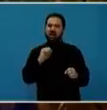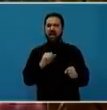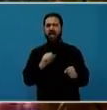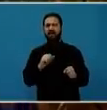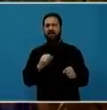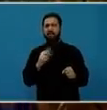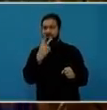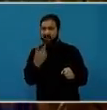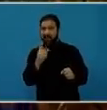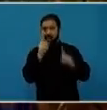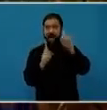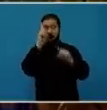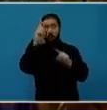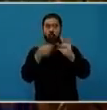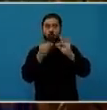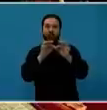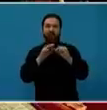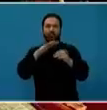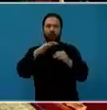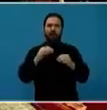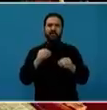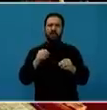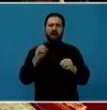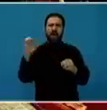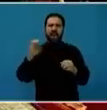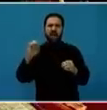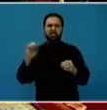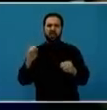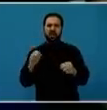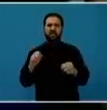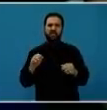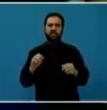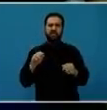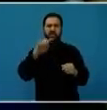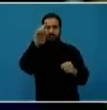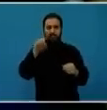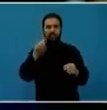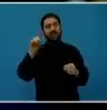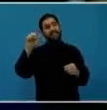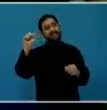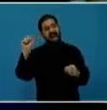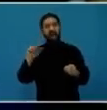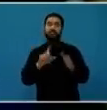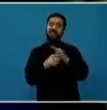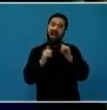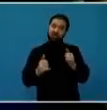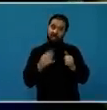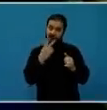un cuvânt este purtător de energie, da. Cuvântul e purtător de energie. Din această perspectivă aveți